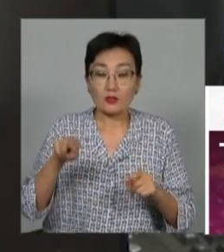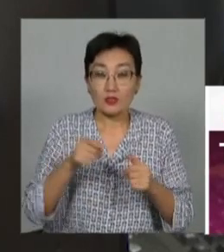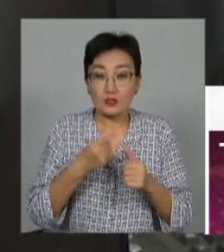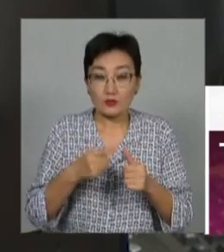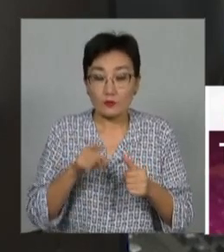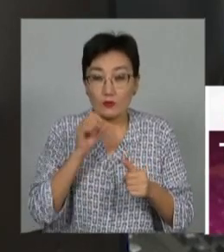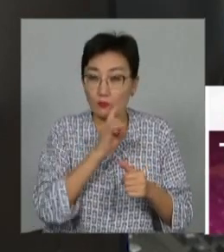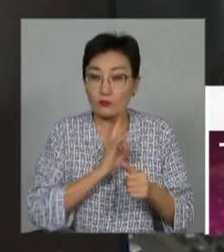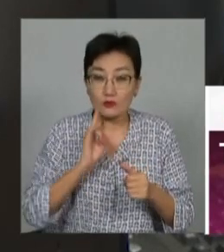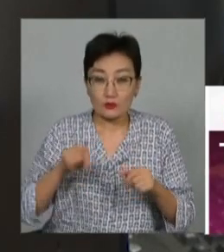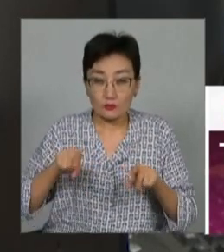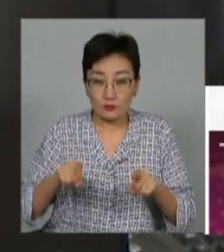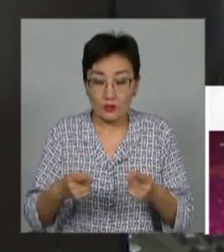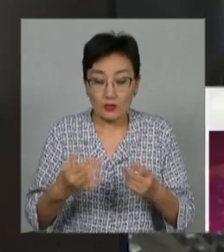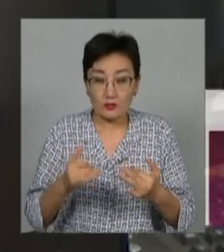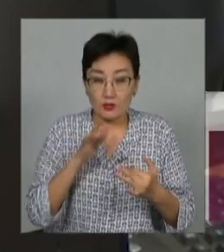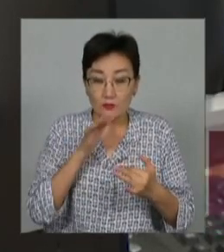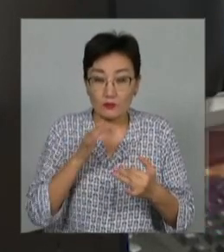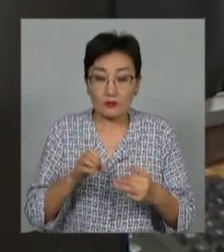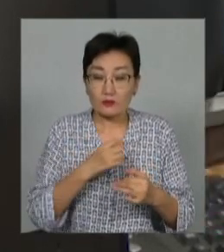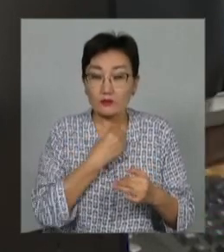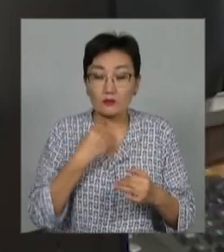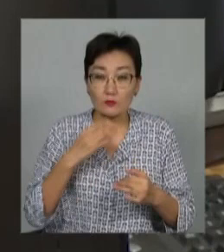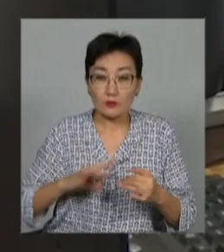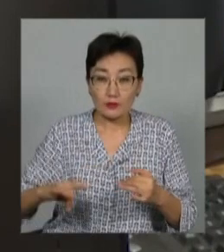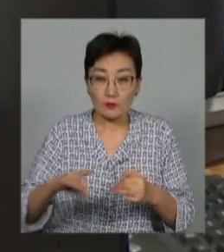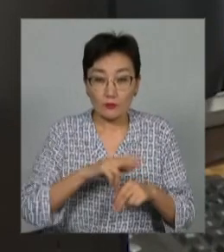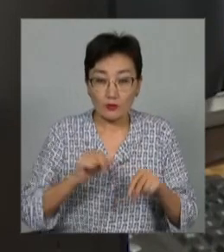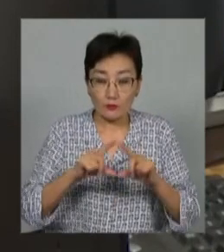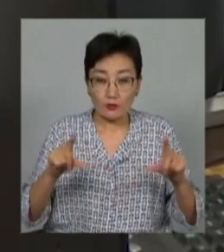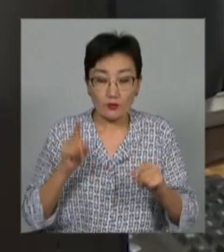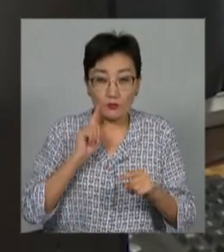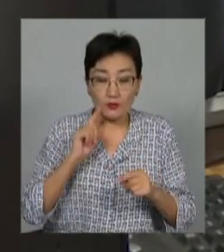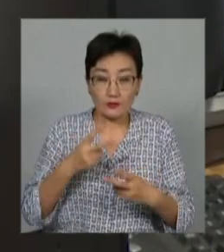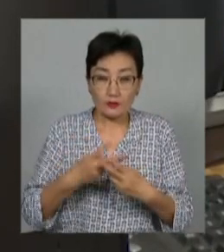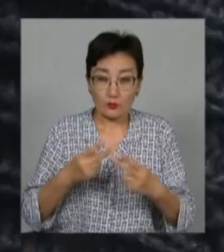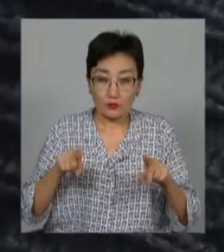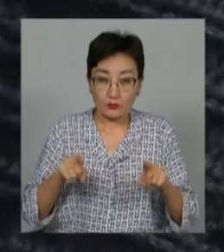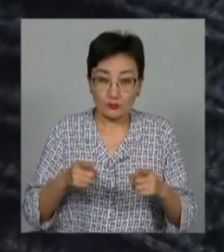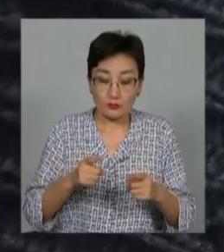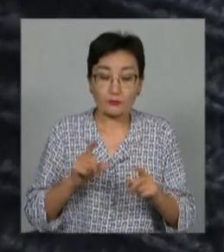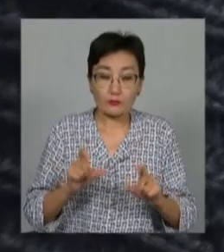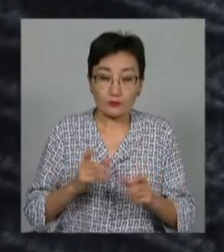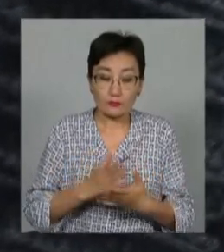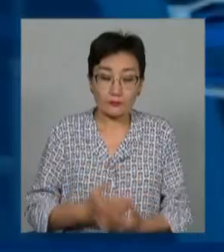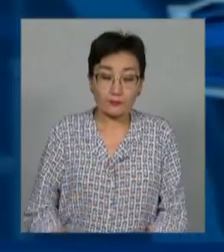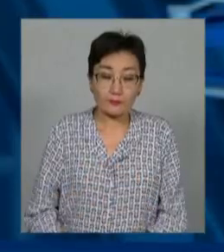азамат анықталып, қазіргі уақытта Талғар аудандық полиция бөлімінің уақытша ұстау изоляторына қамауға алынды.